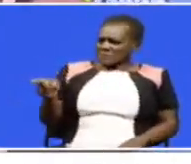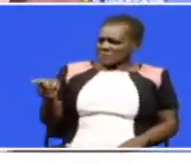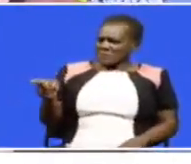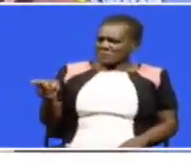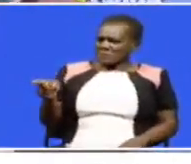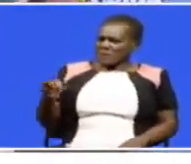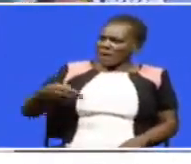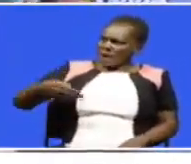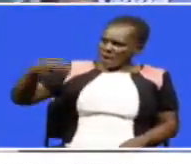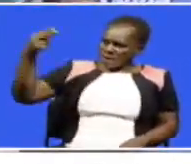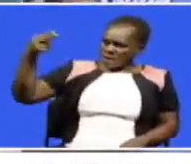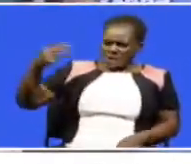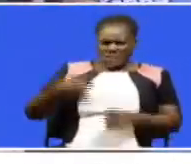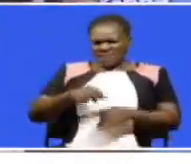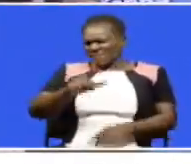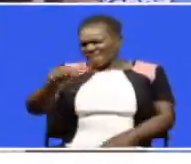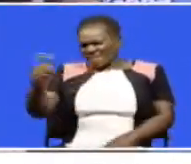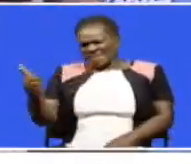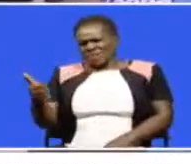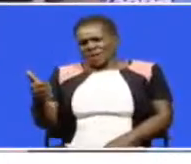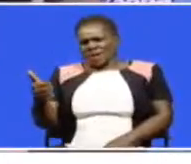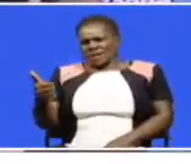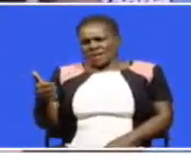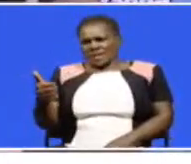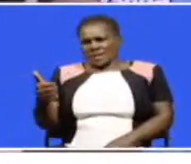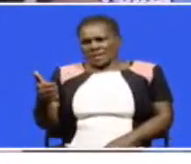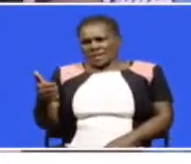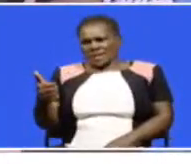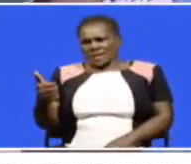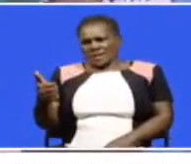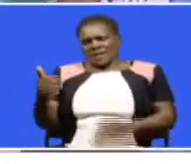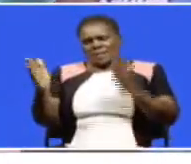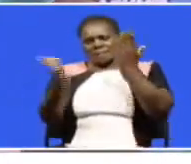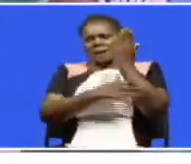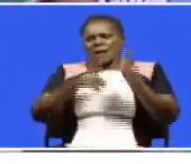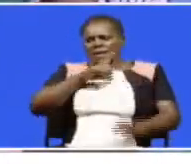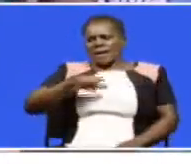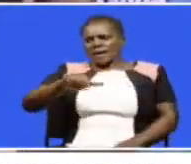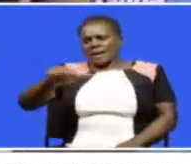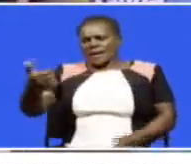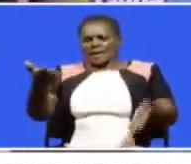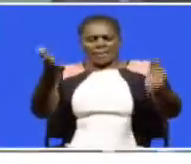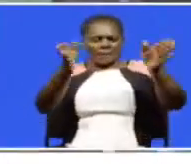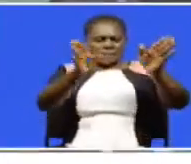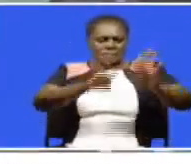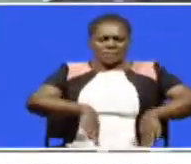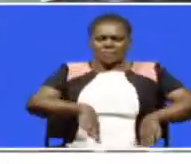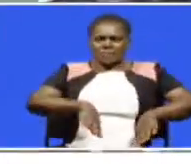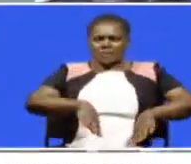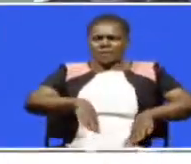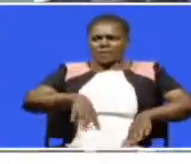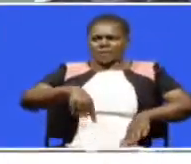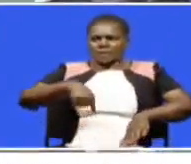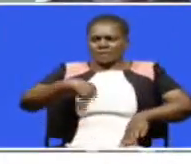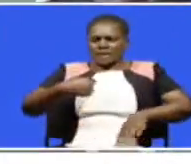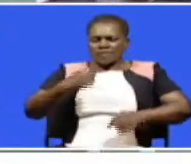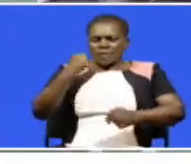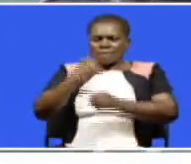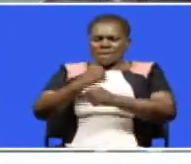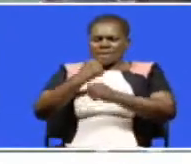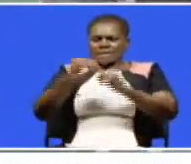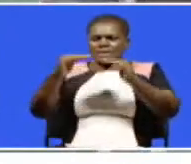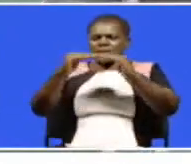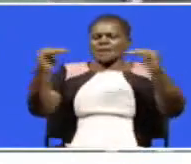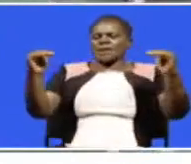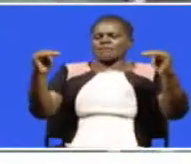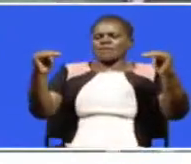ilikuwa juu sana. Lakini kwa bahati mbaya hii nyingine ikabomoka. Tulikuwa tukiweka level.